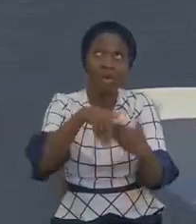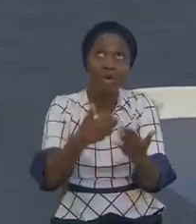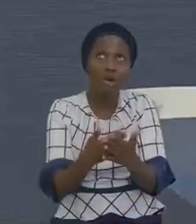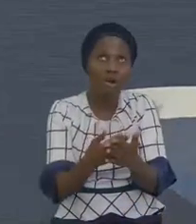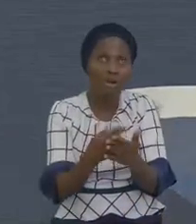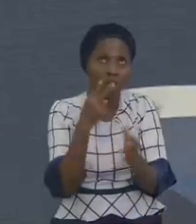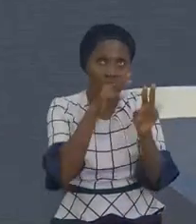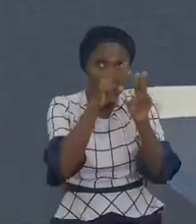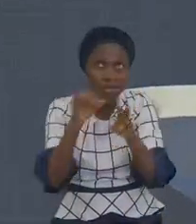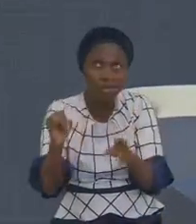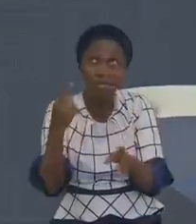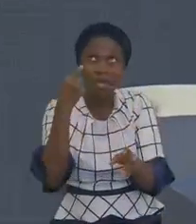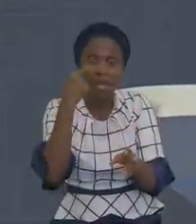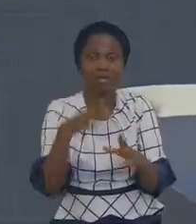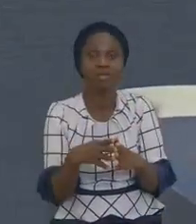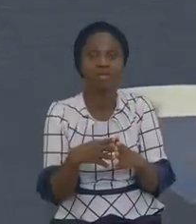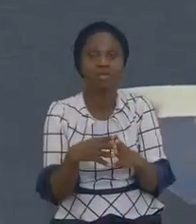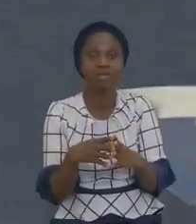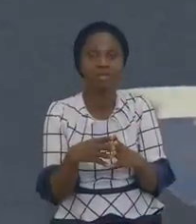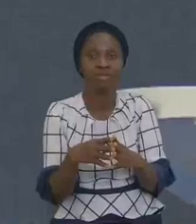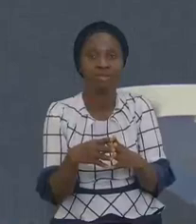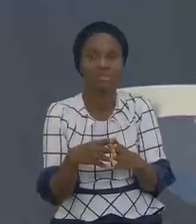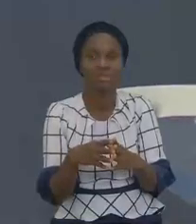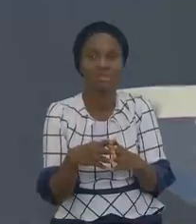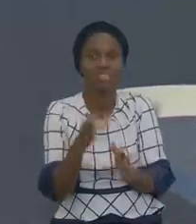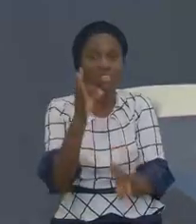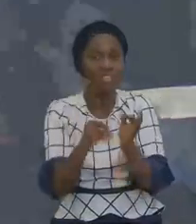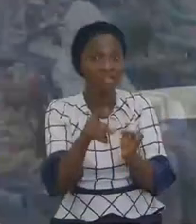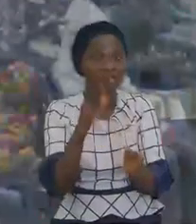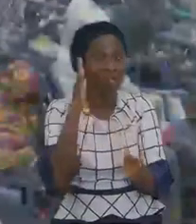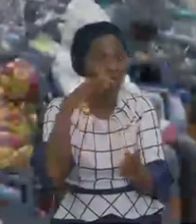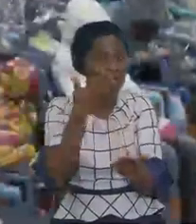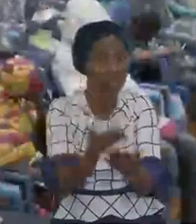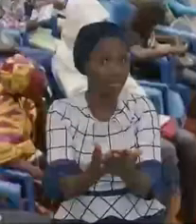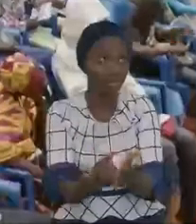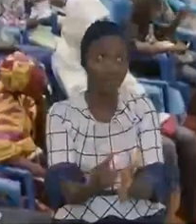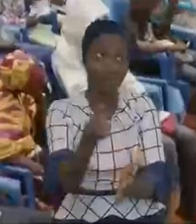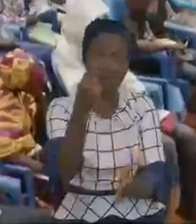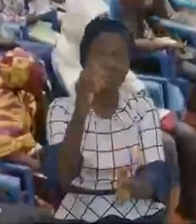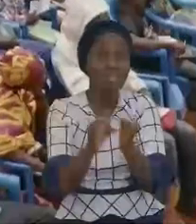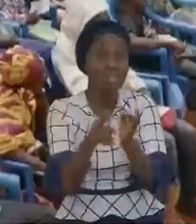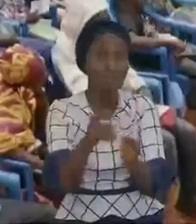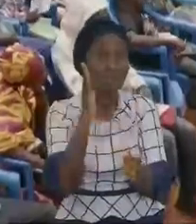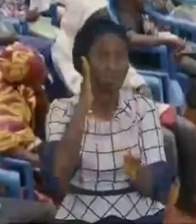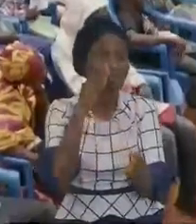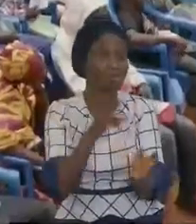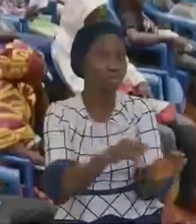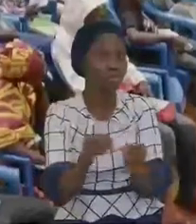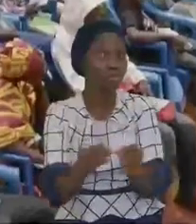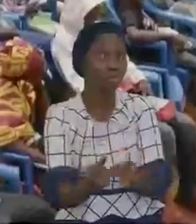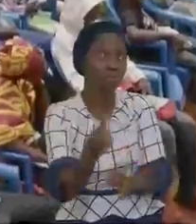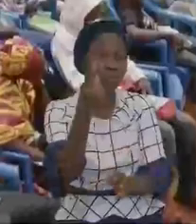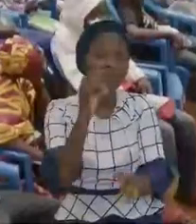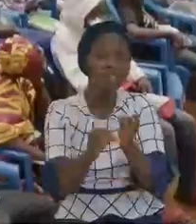Si tu veux monter plus haut, si tu veux aller en haut, si tu veux atteindre la terre